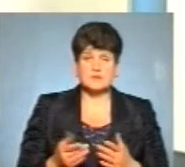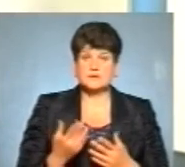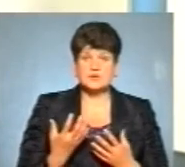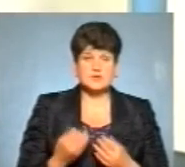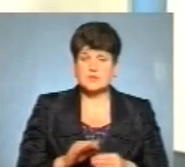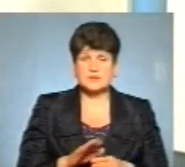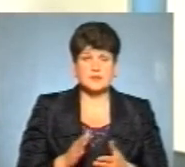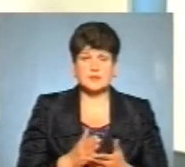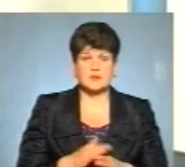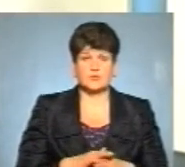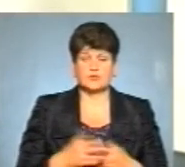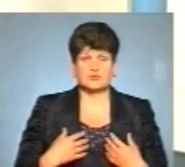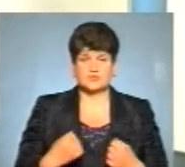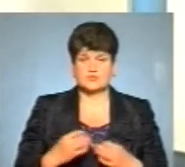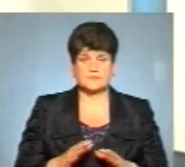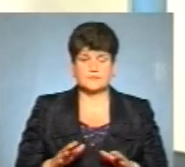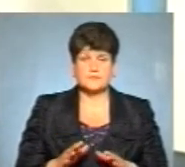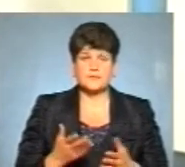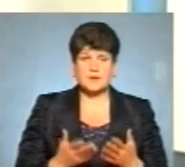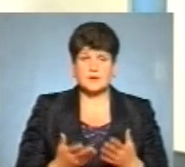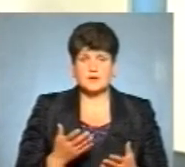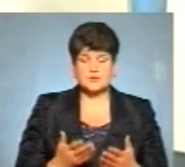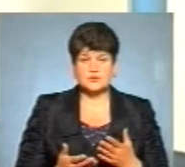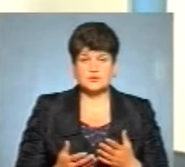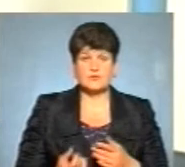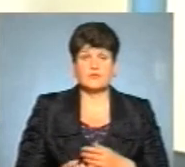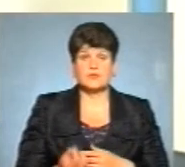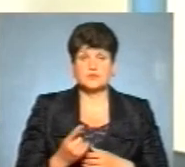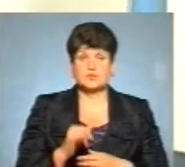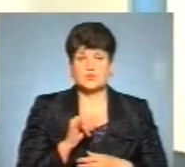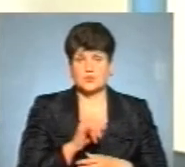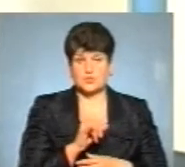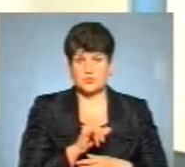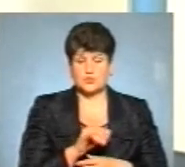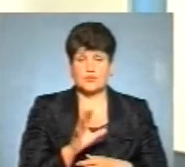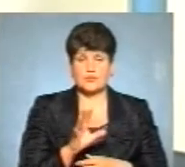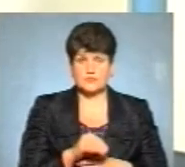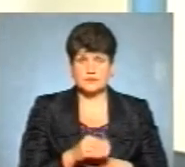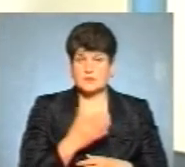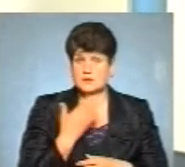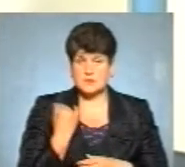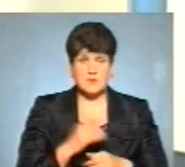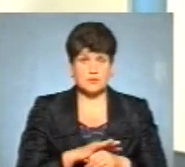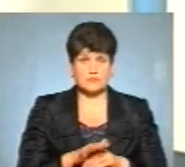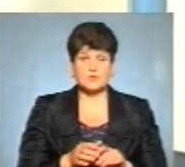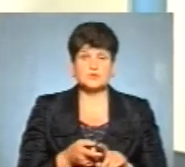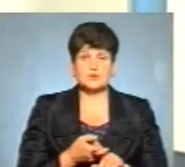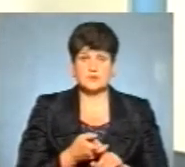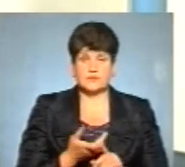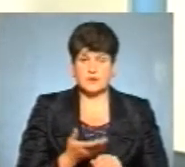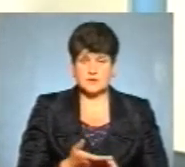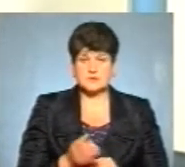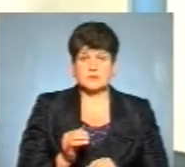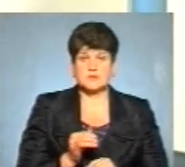не є повністю одужаним. Якщо виявиться, що у нього вже немає коронавірусної інфекції,